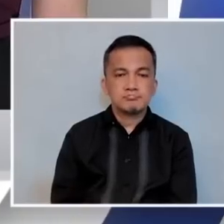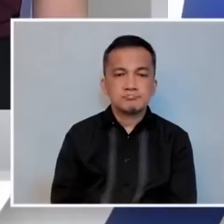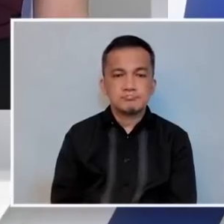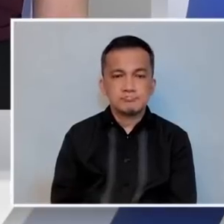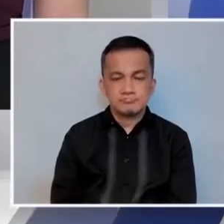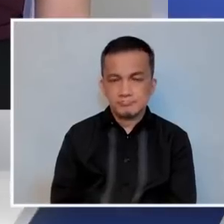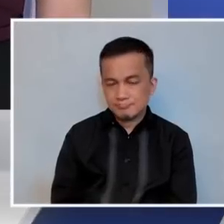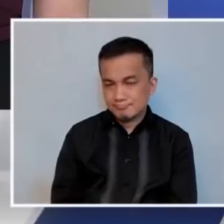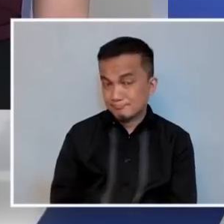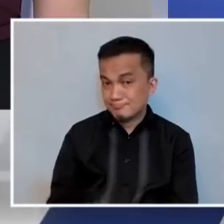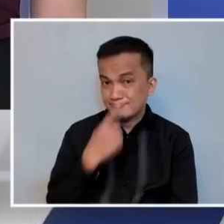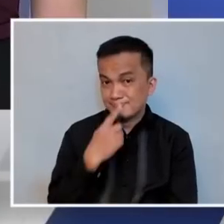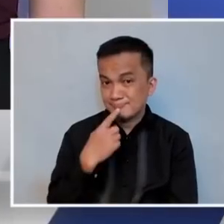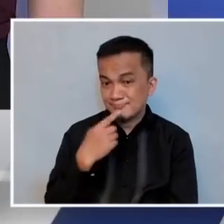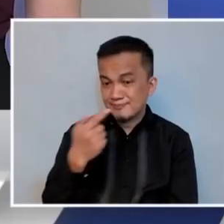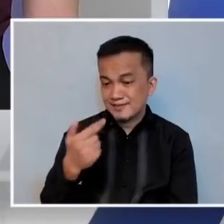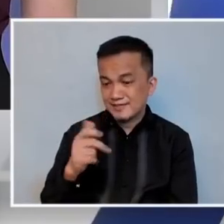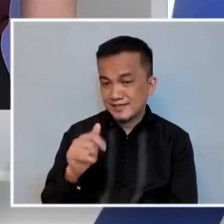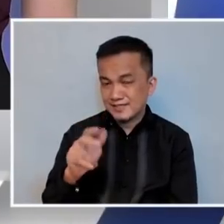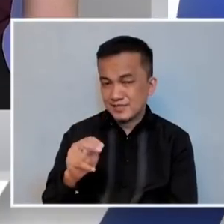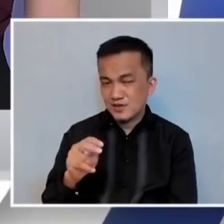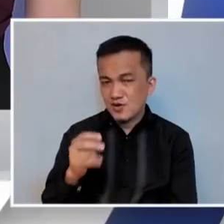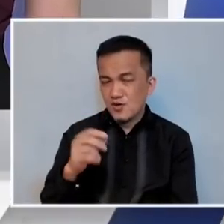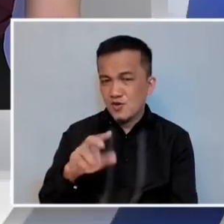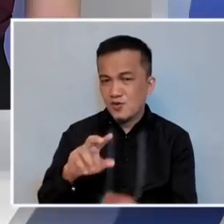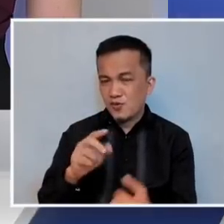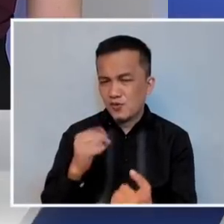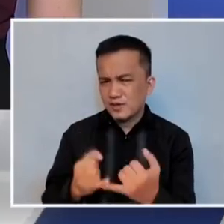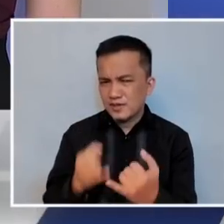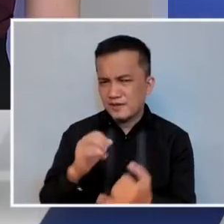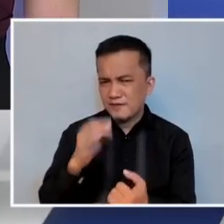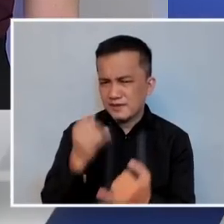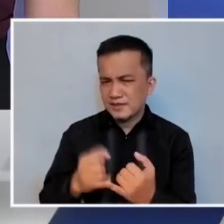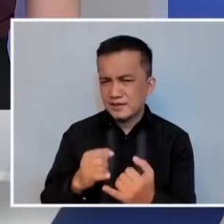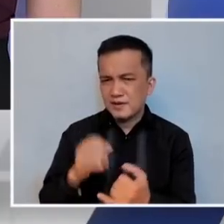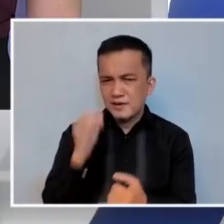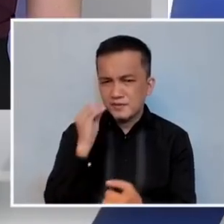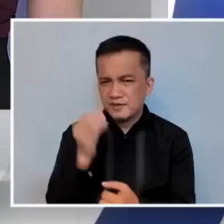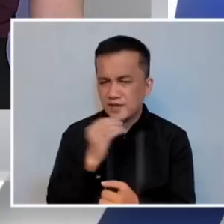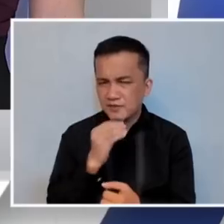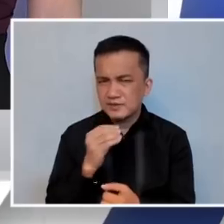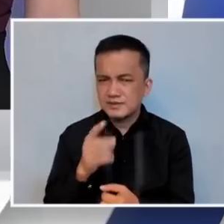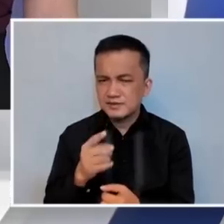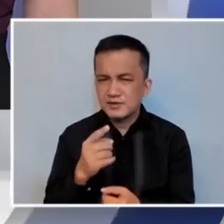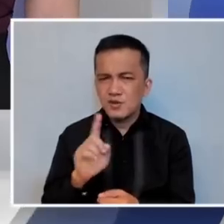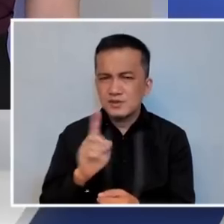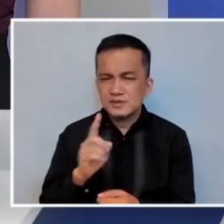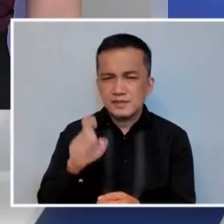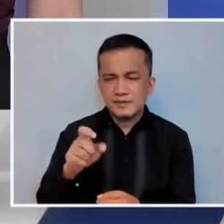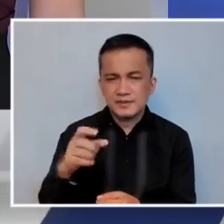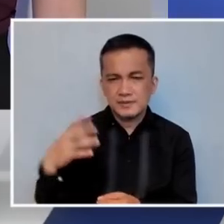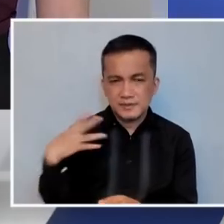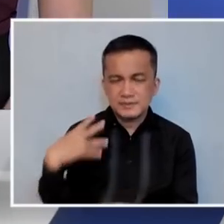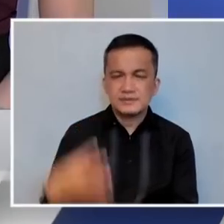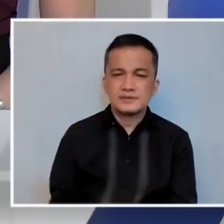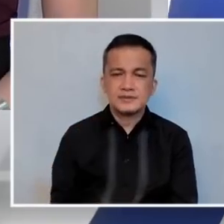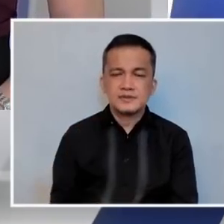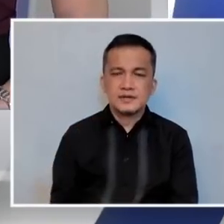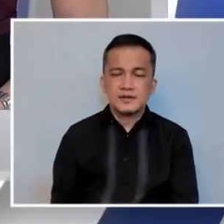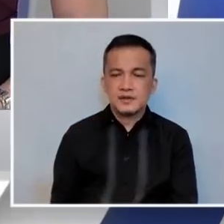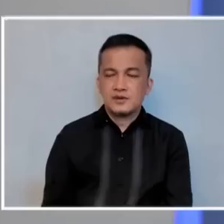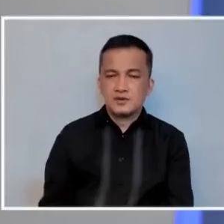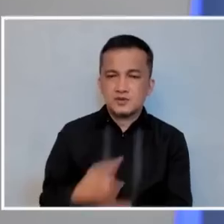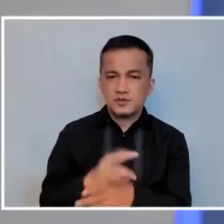Gretchen, kailan ang finale ng Flower of Evil at anong dapat nating abangan? Karen, ngayong weekend na ang